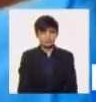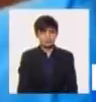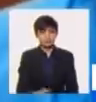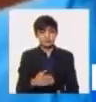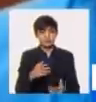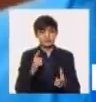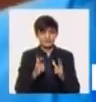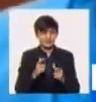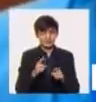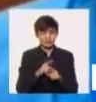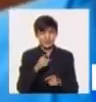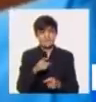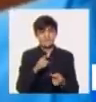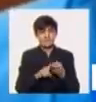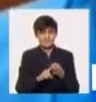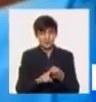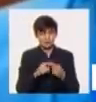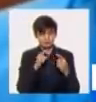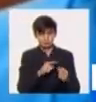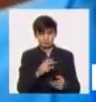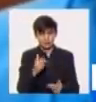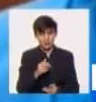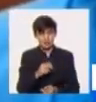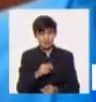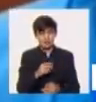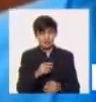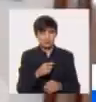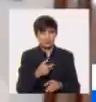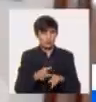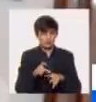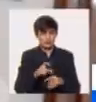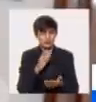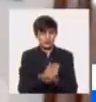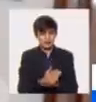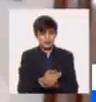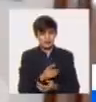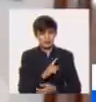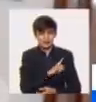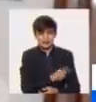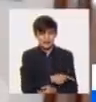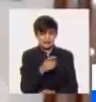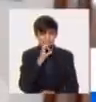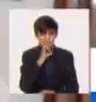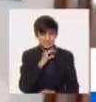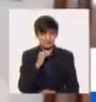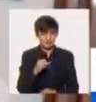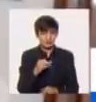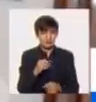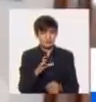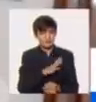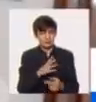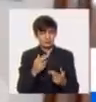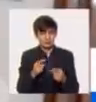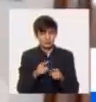Негізі бұл вирусқа қарсы дәрілердің барлықтары өте жанама әсерлері көп дәрілер. Сондықтан бұл